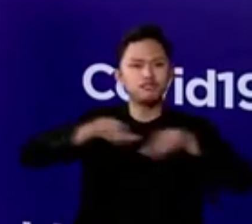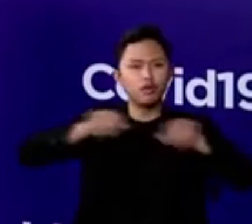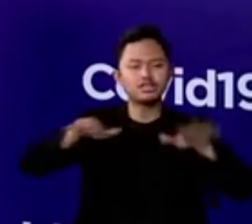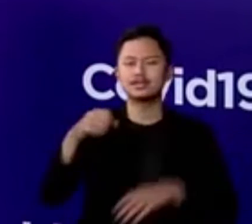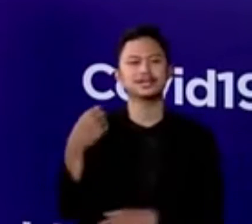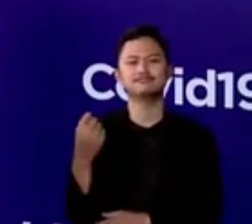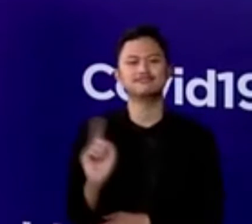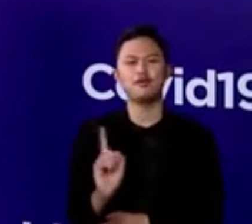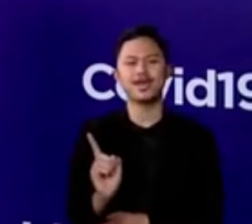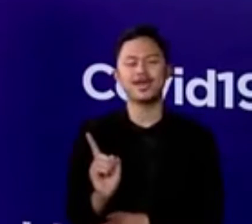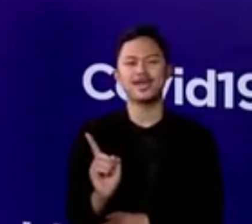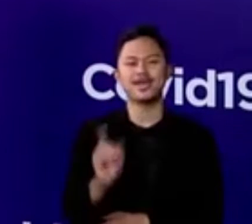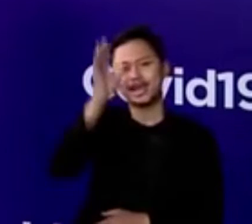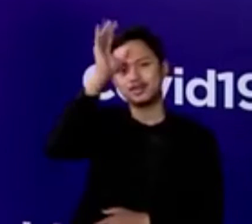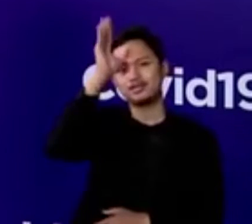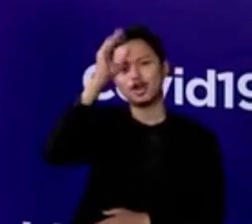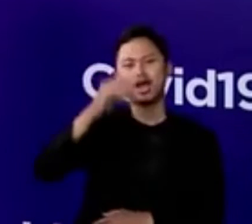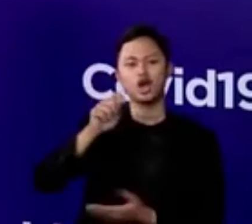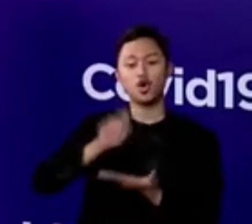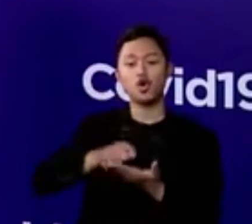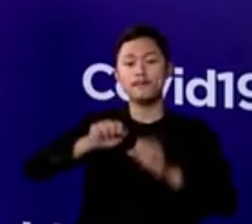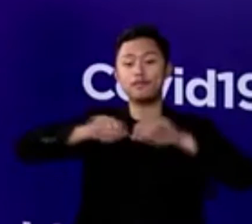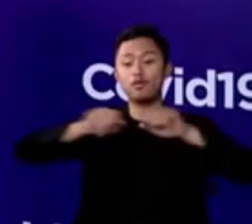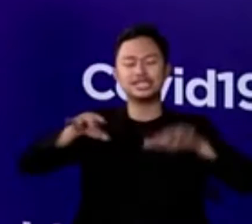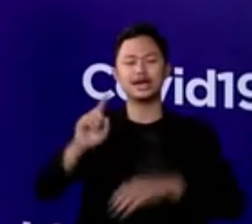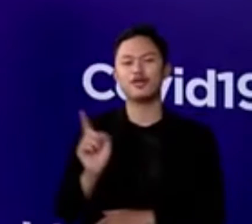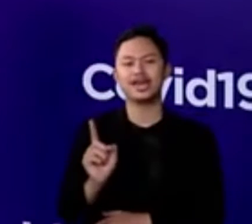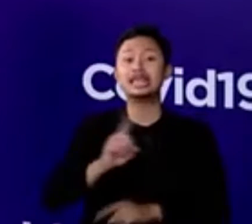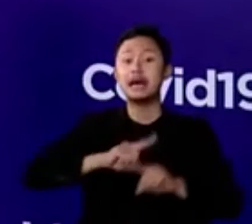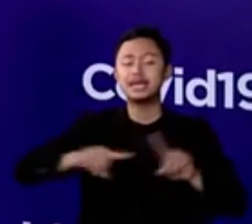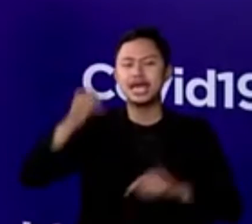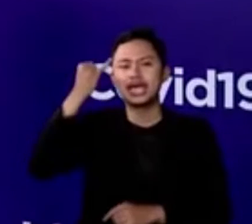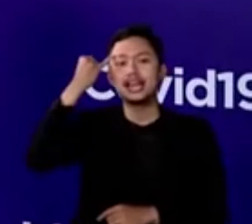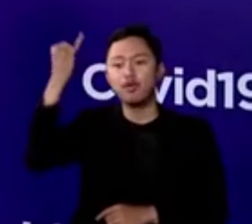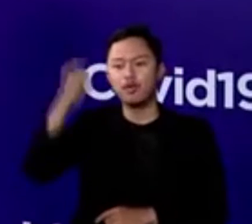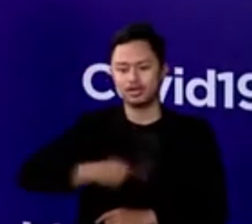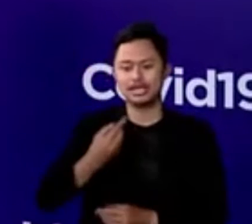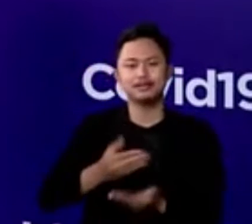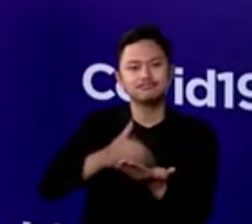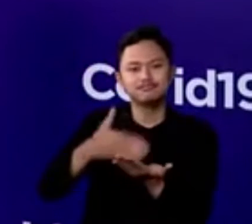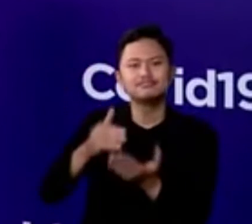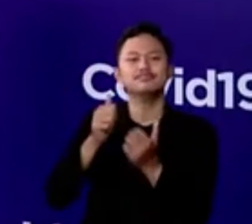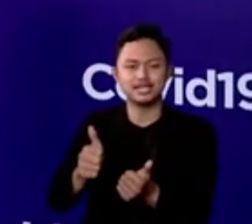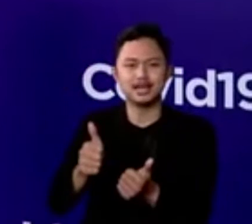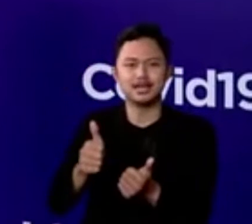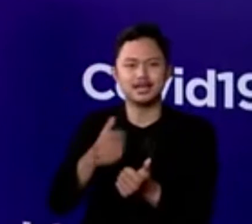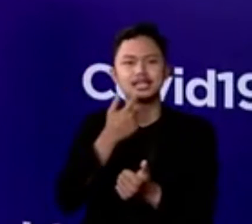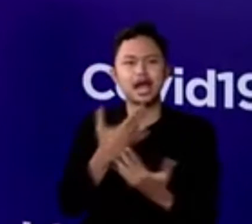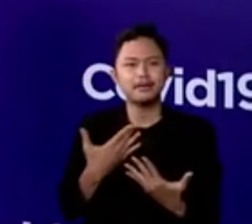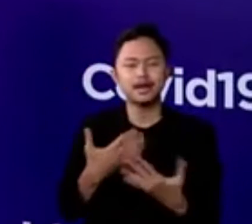sebenarnya kan nah tapi kita hanya memberikan nowlight kepada masyarakat ditekan bagaimana pendidikan hukum